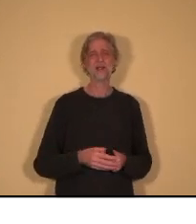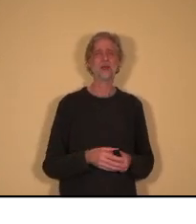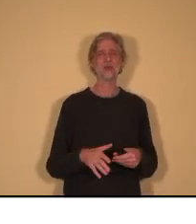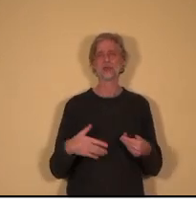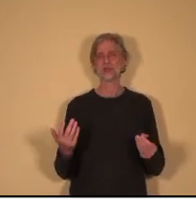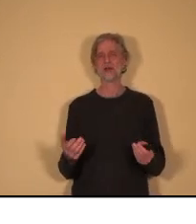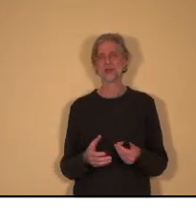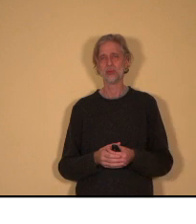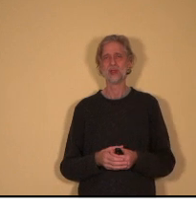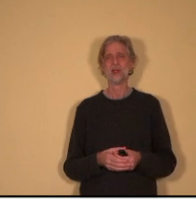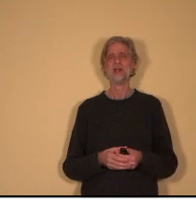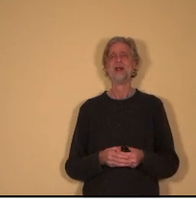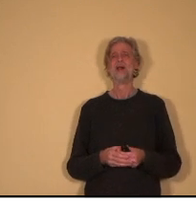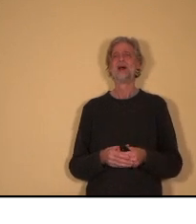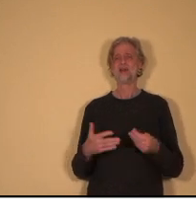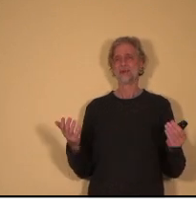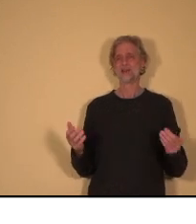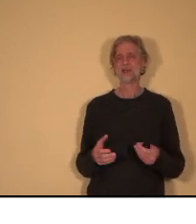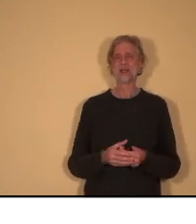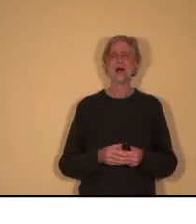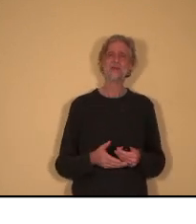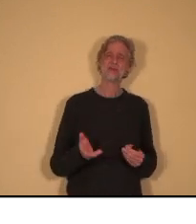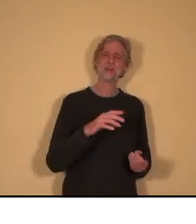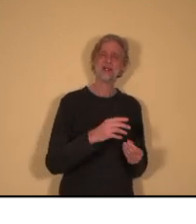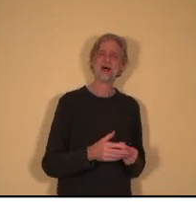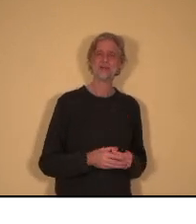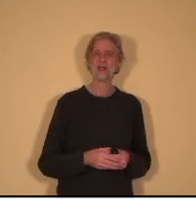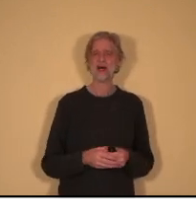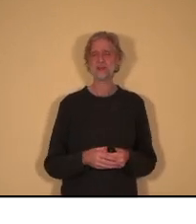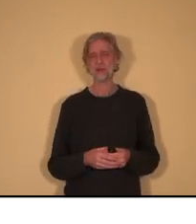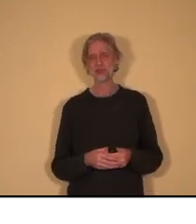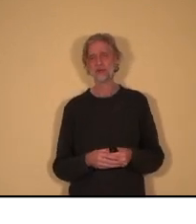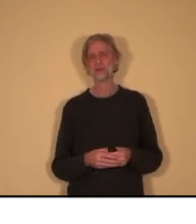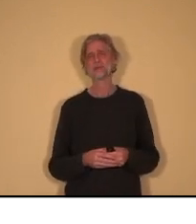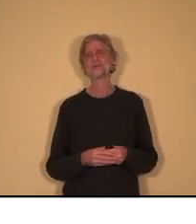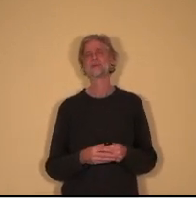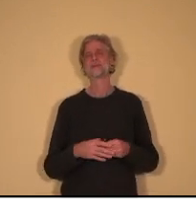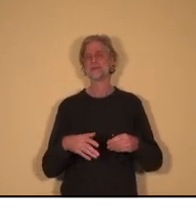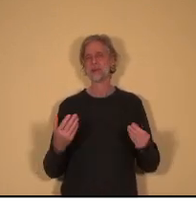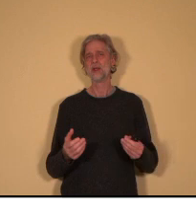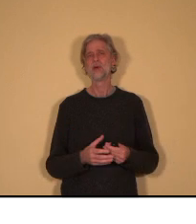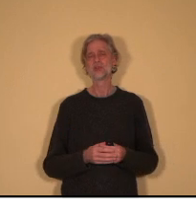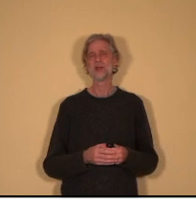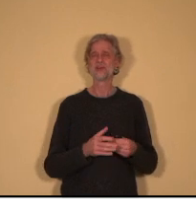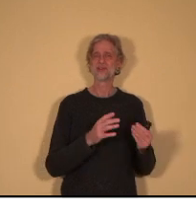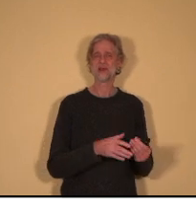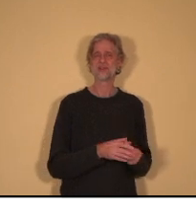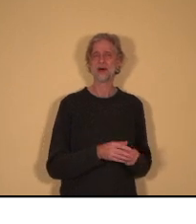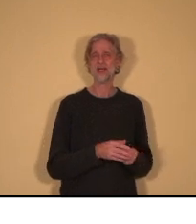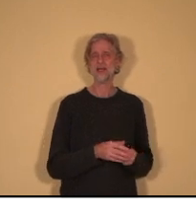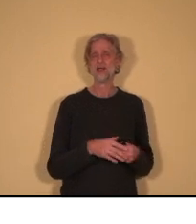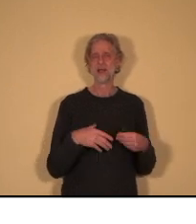im Endprodukt total verdünnt. Also was liegt nahe? Wir verbrennen einfach in reinem Sauerstoff und schon ist das